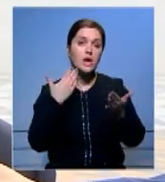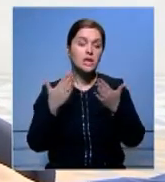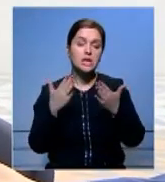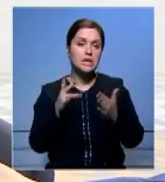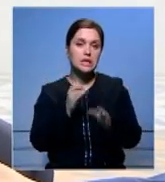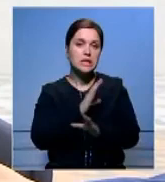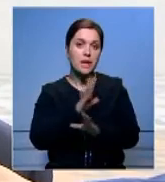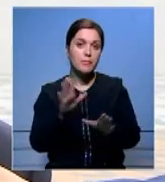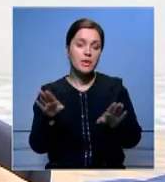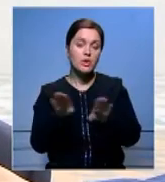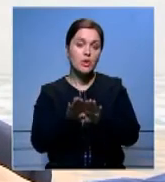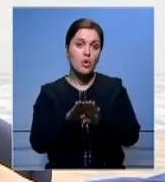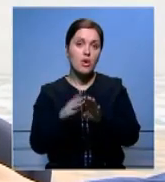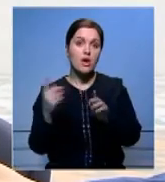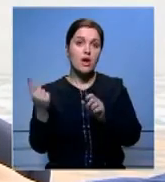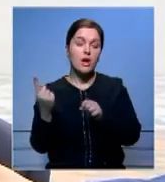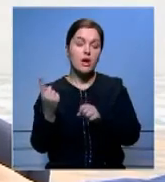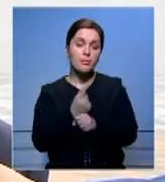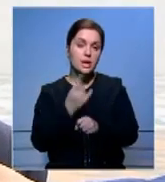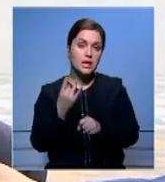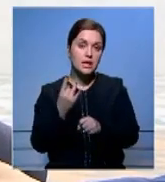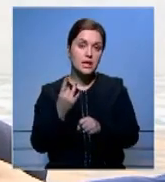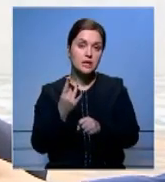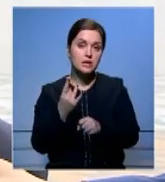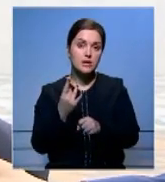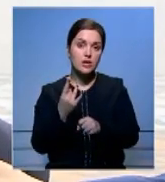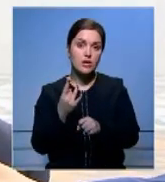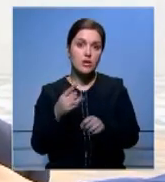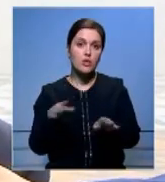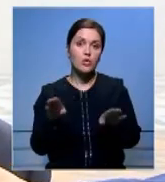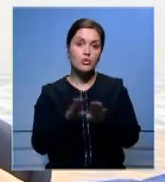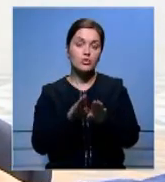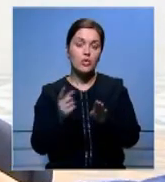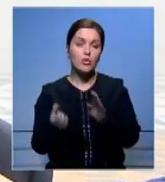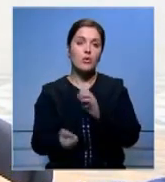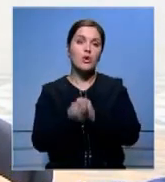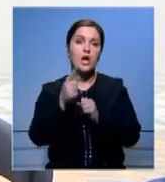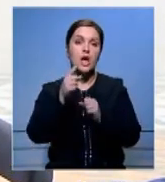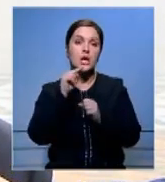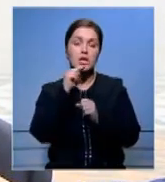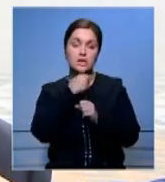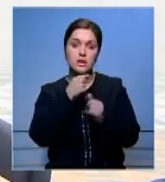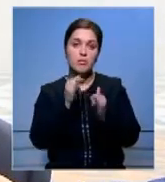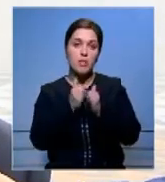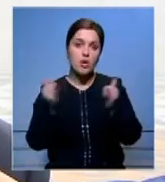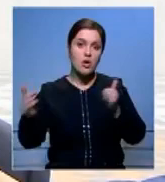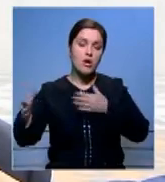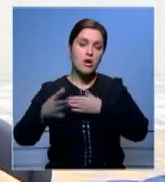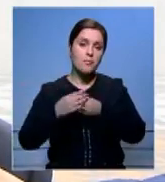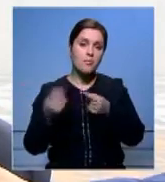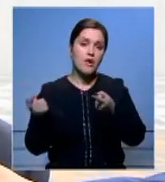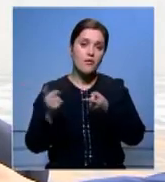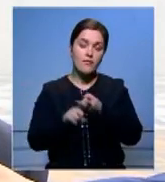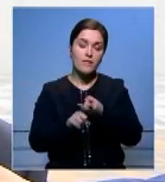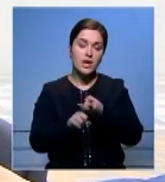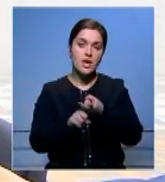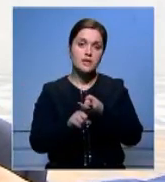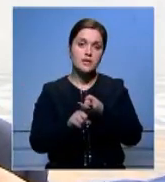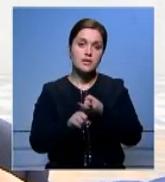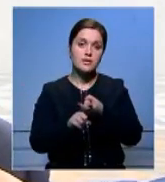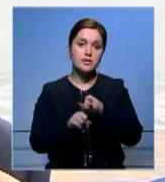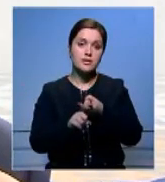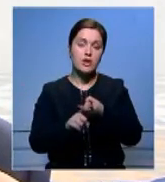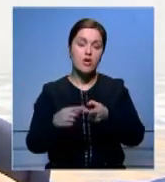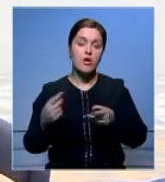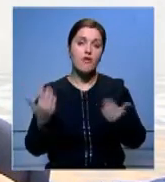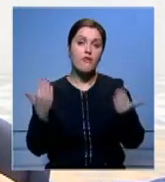было, значит, такого бума, значит, экономического сотрудничества. Я думаю, что в